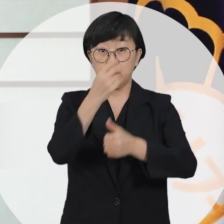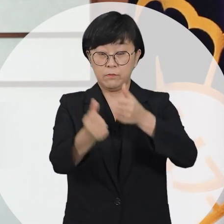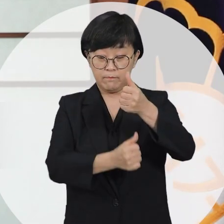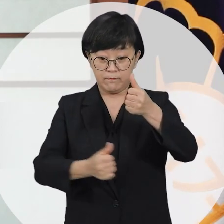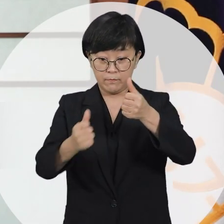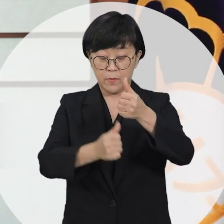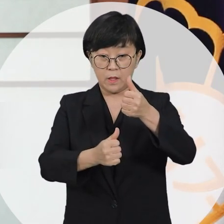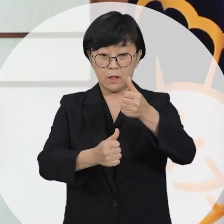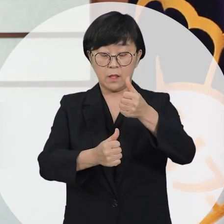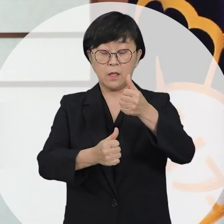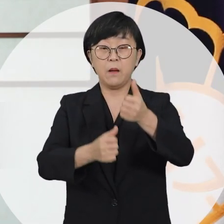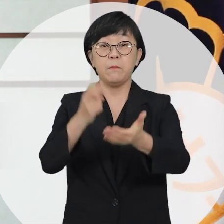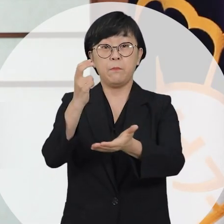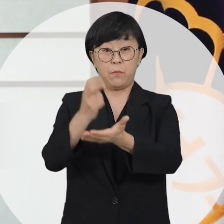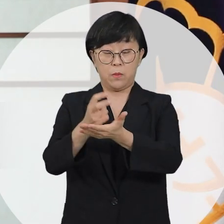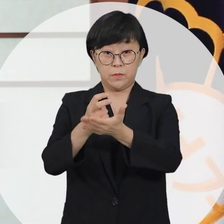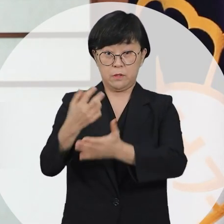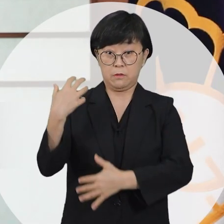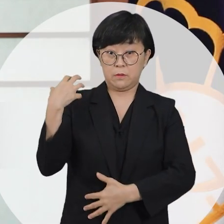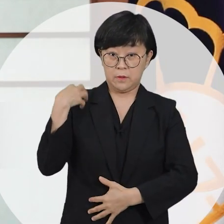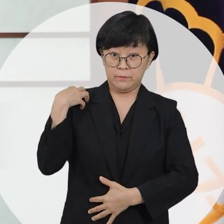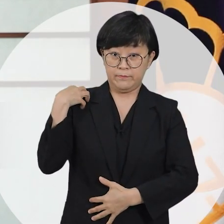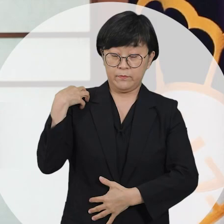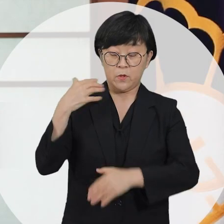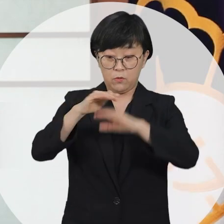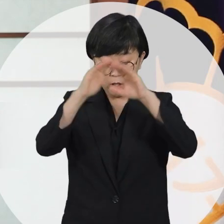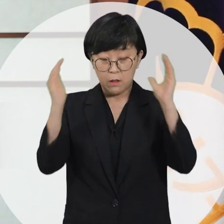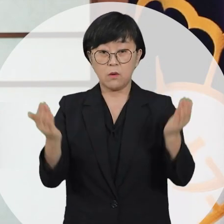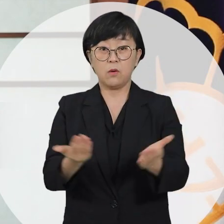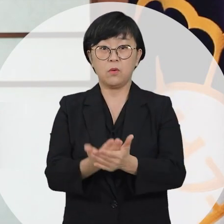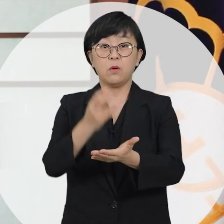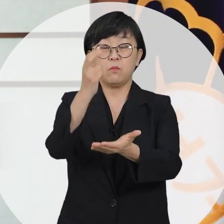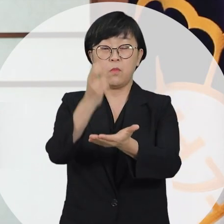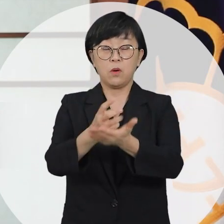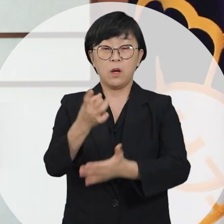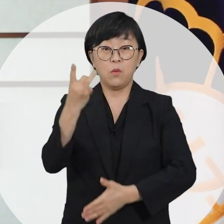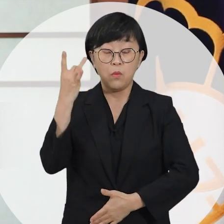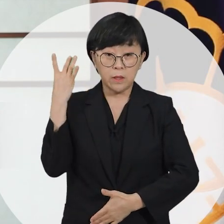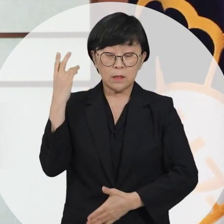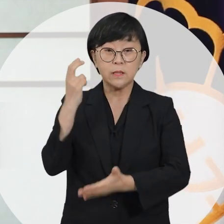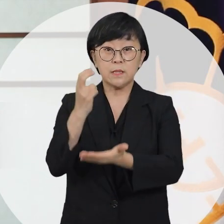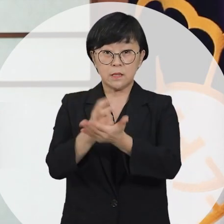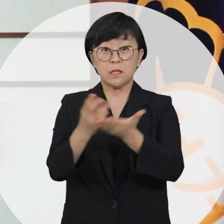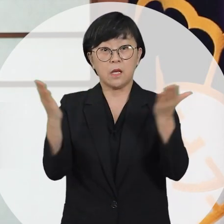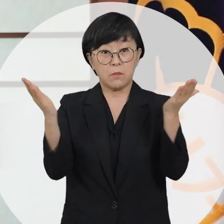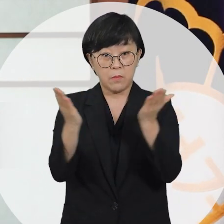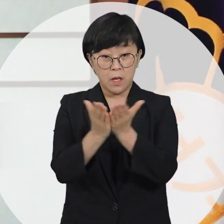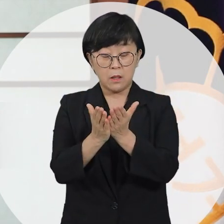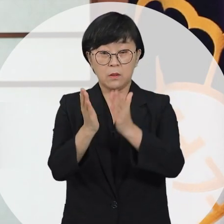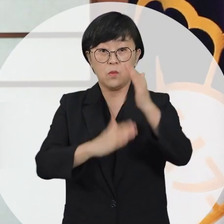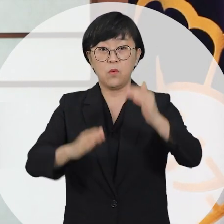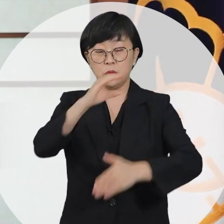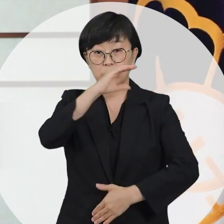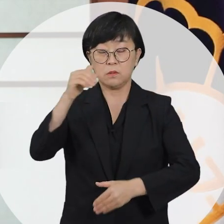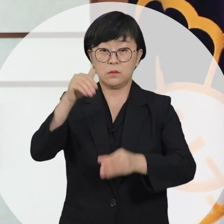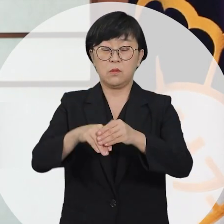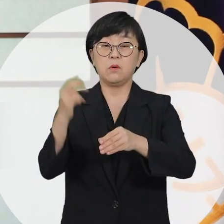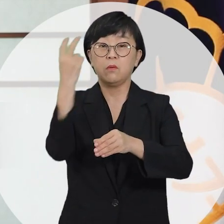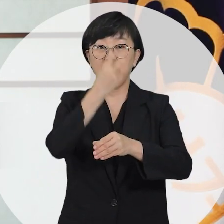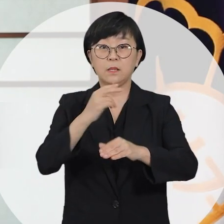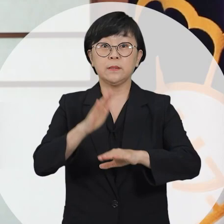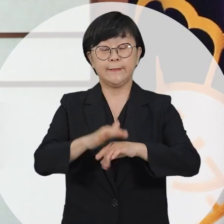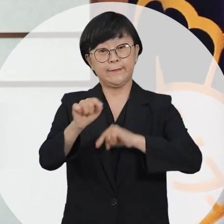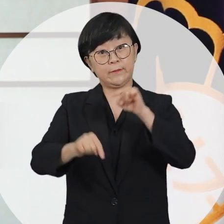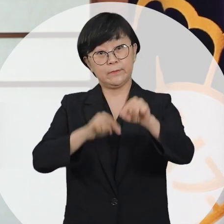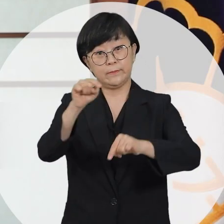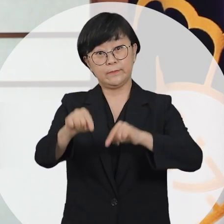선거관리위원회가 헌법기관으로서 책무를 다하고 법과 원칙에 따라 공정한 선거관리를